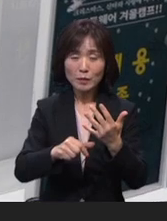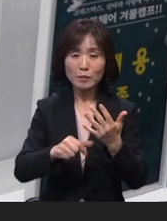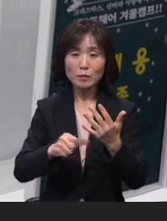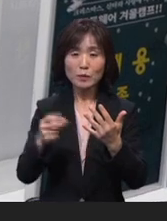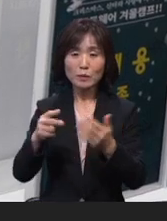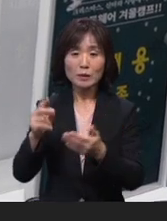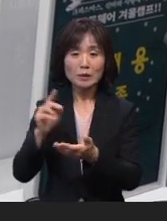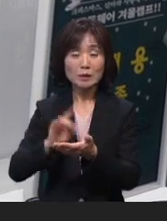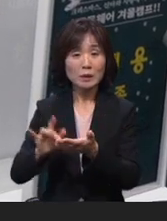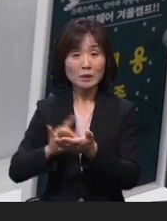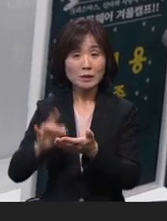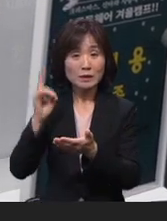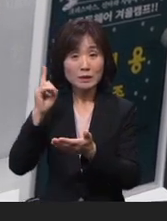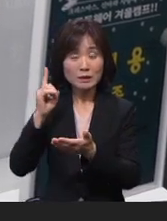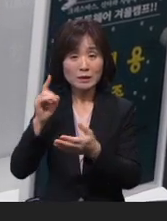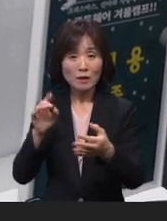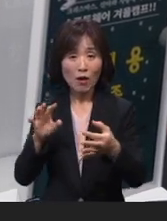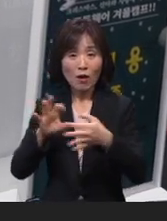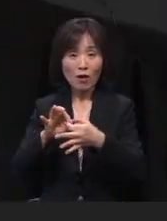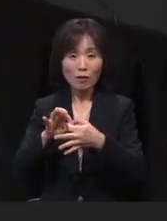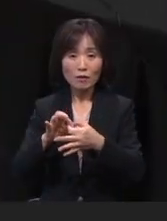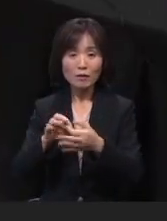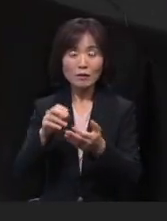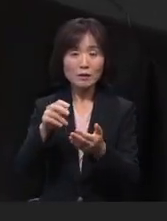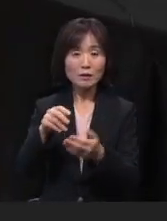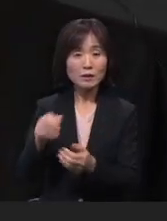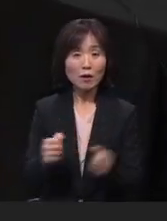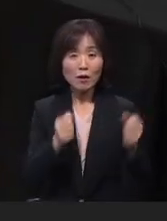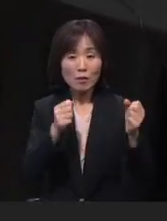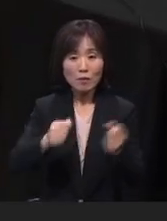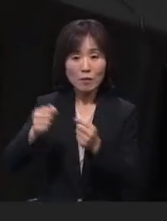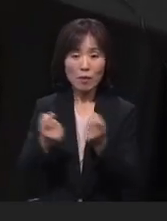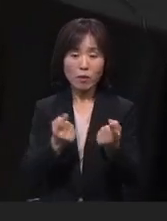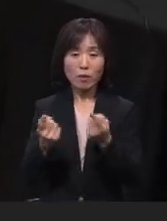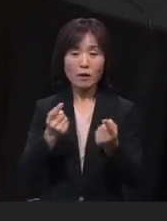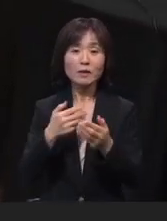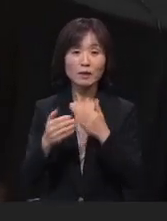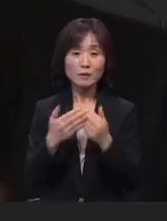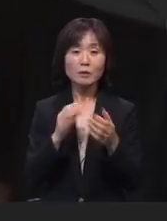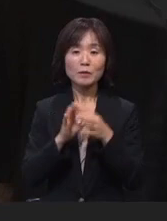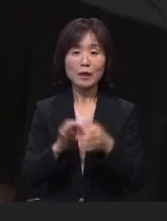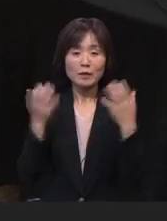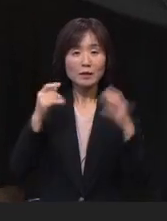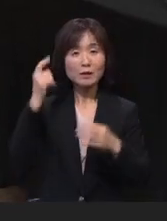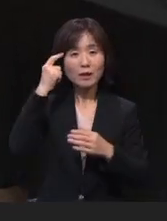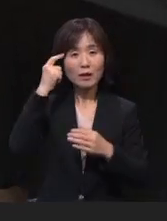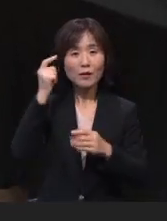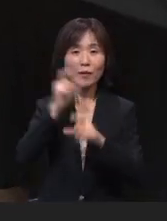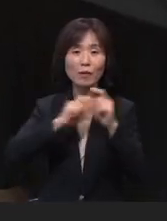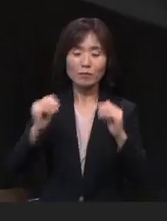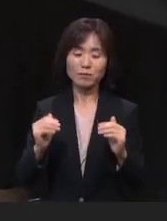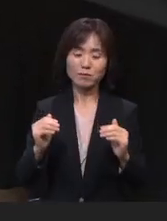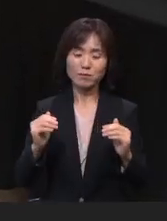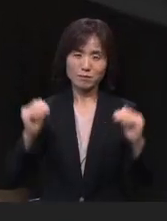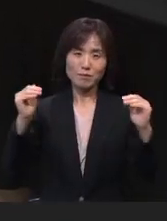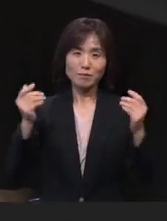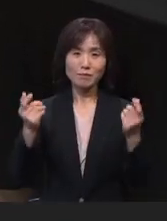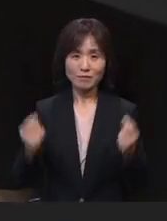기기를 연동해 썰매를 조종해봅니다. 체험을 통해 아이들의 생각도 한 뼘 더